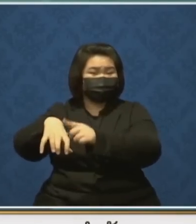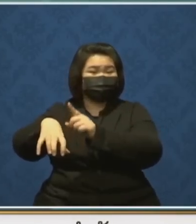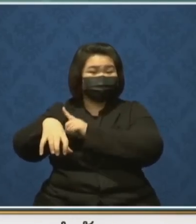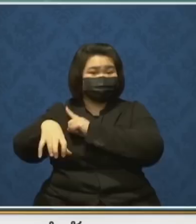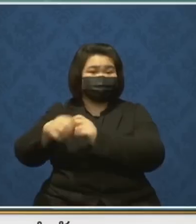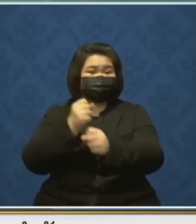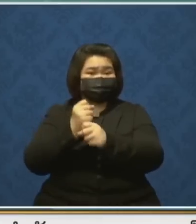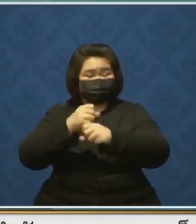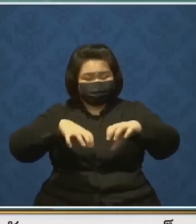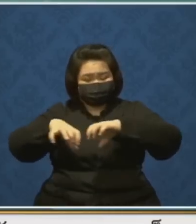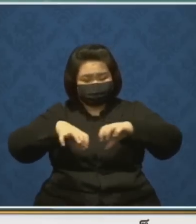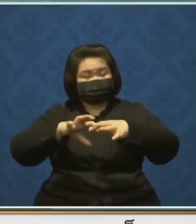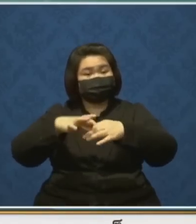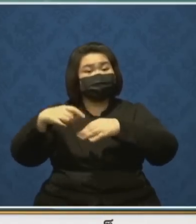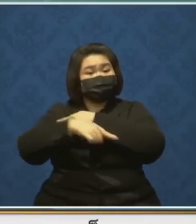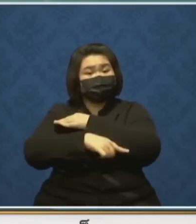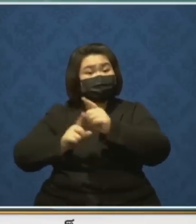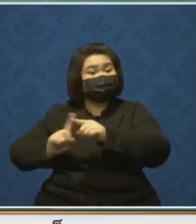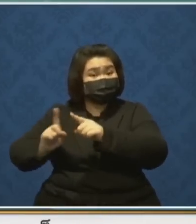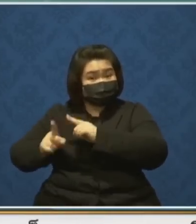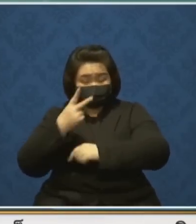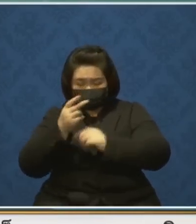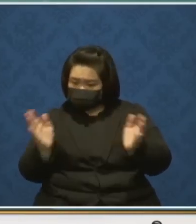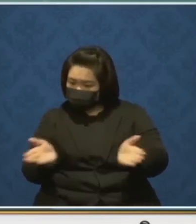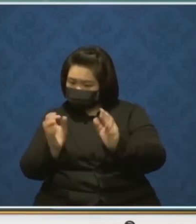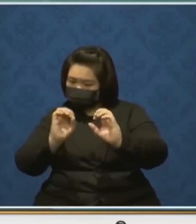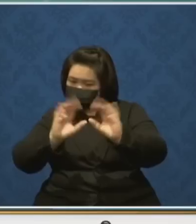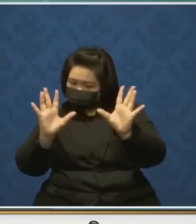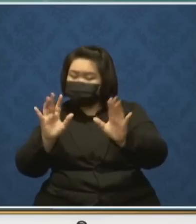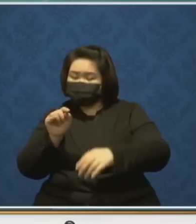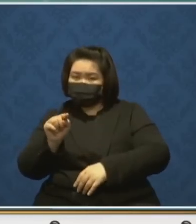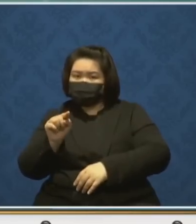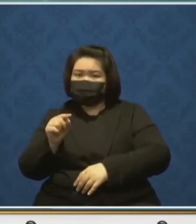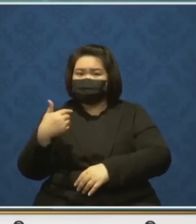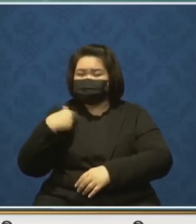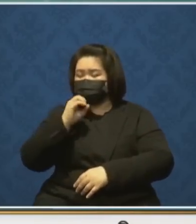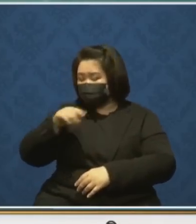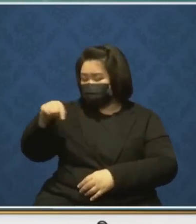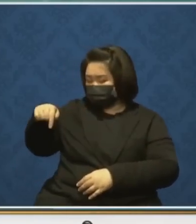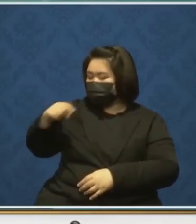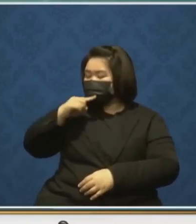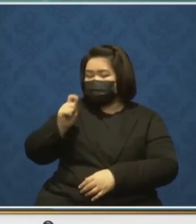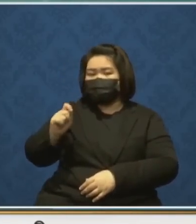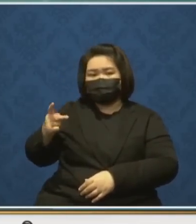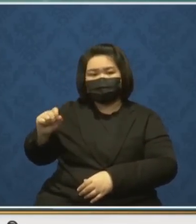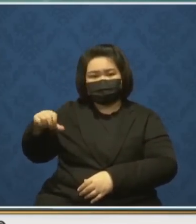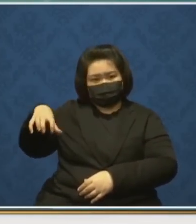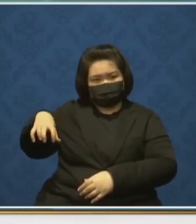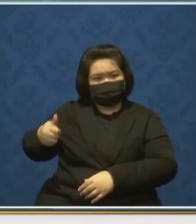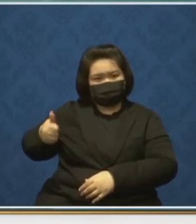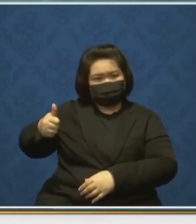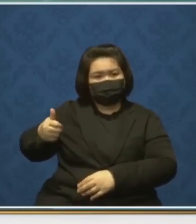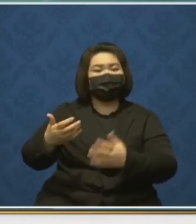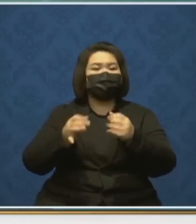การจัดการกับการทุจริและส่เสริมความปล่งใสและคุธรรมธรรมาพิบาลในการเหมอนอยเขาบอกมาก็ข